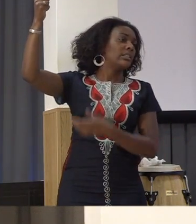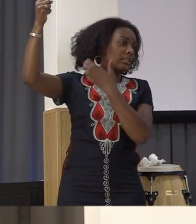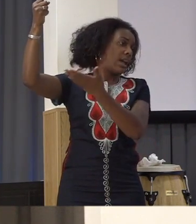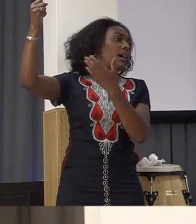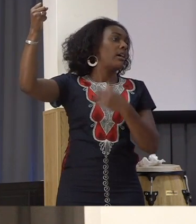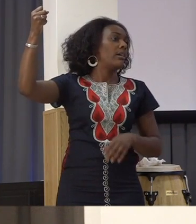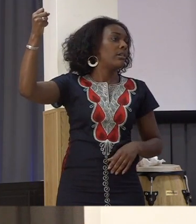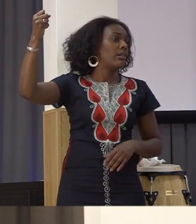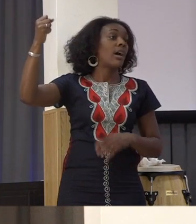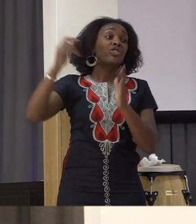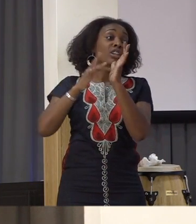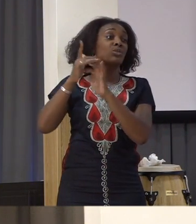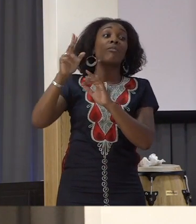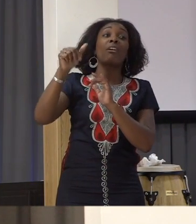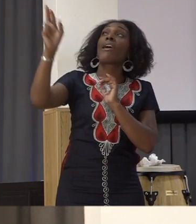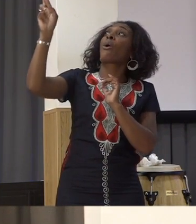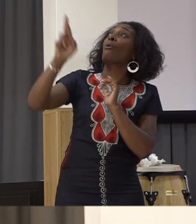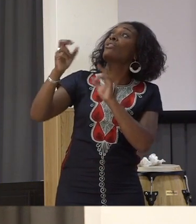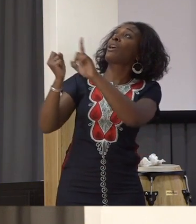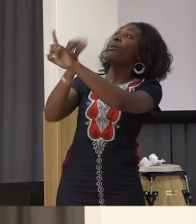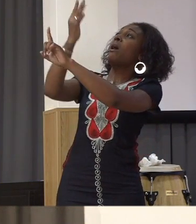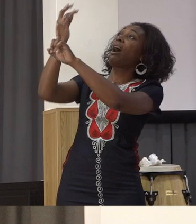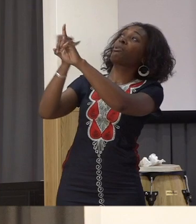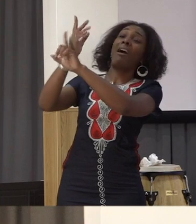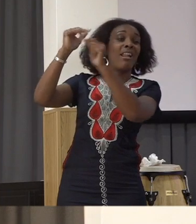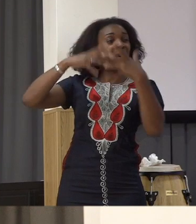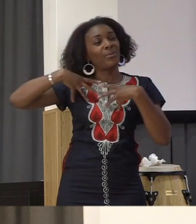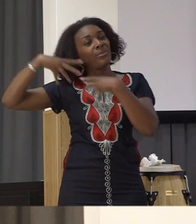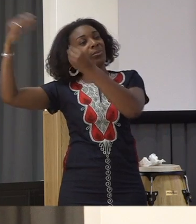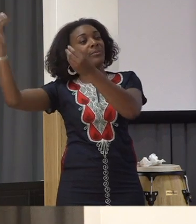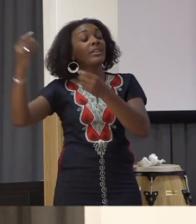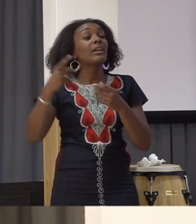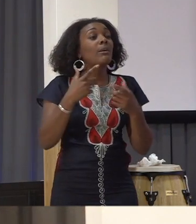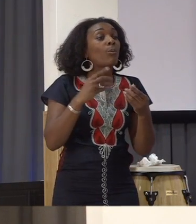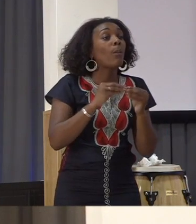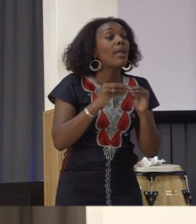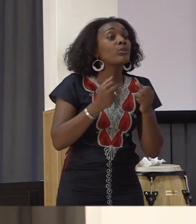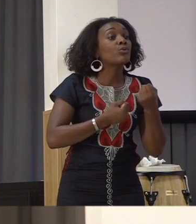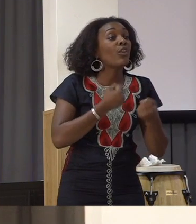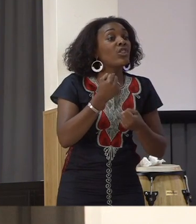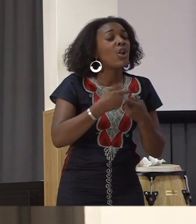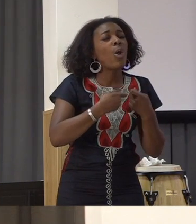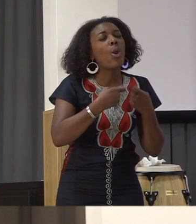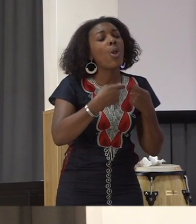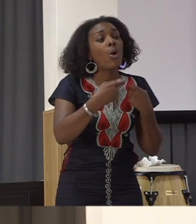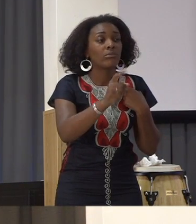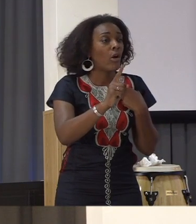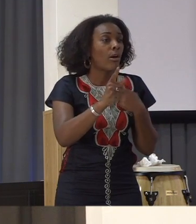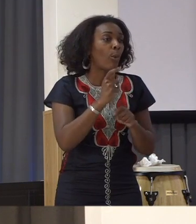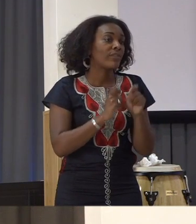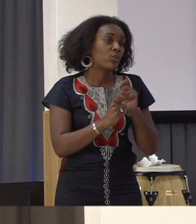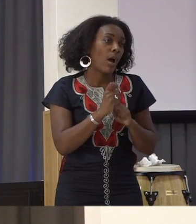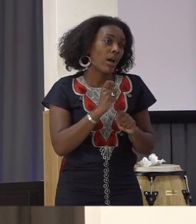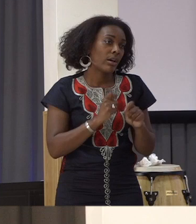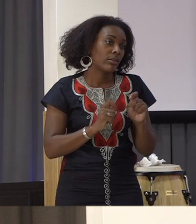gloire apparaîtra. Les épreuves ne sont pas appelées à durer, bien-aimés. Elles s'arrêtent. Et elles